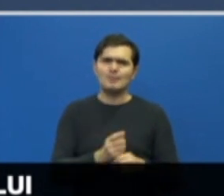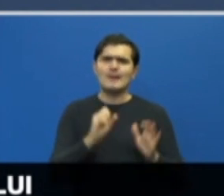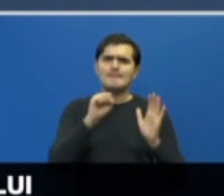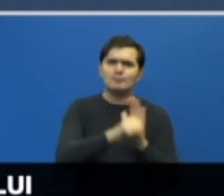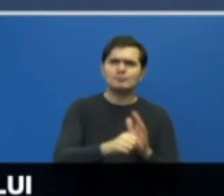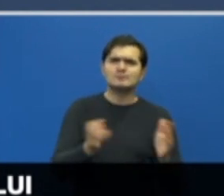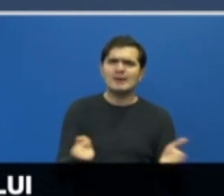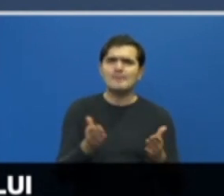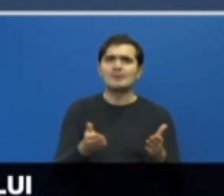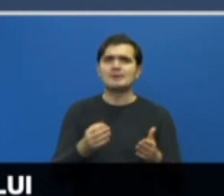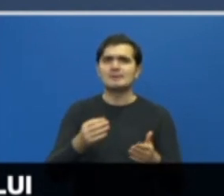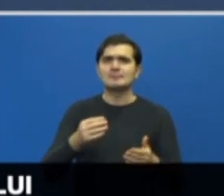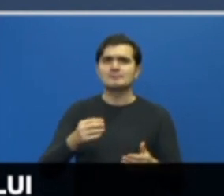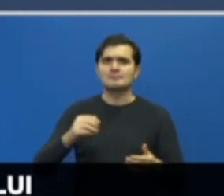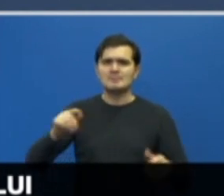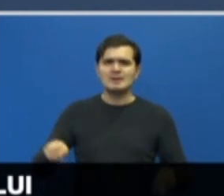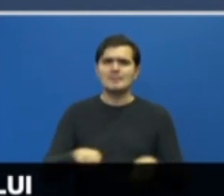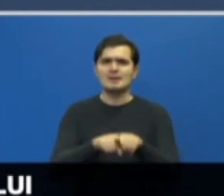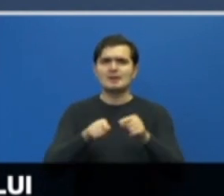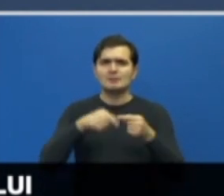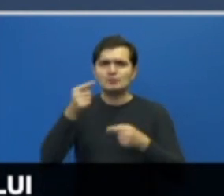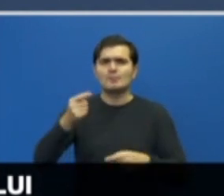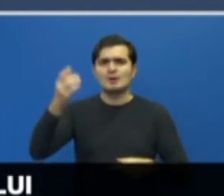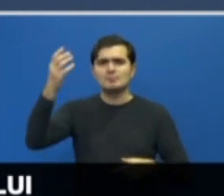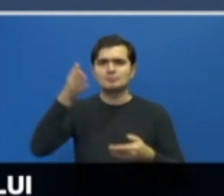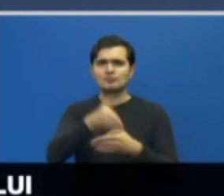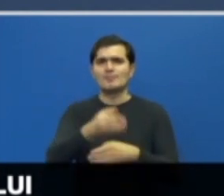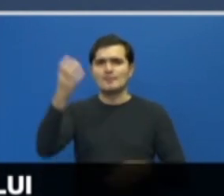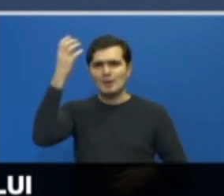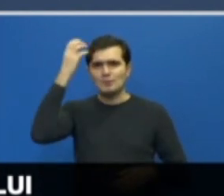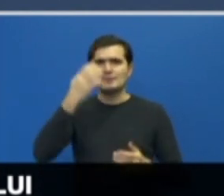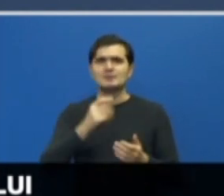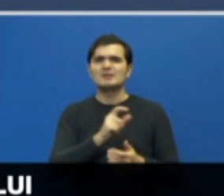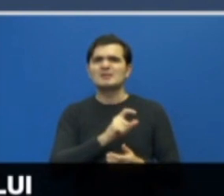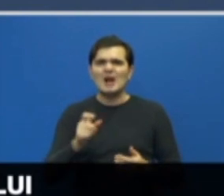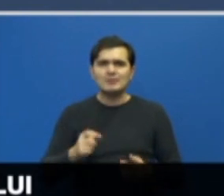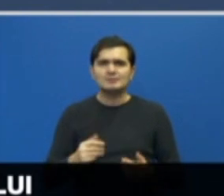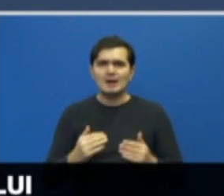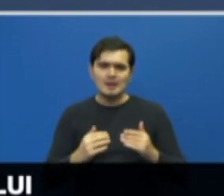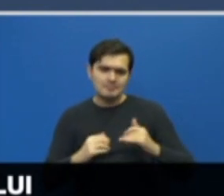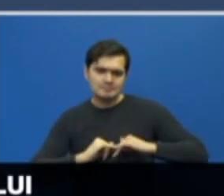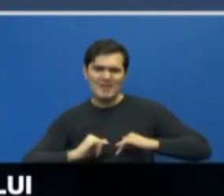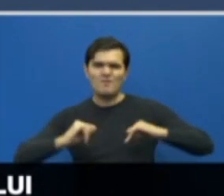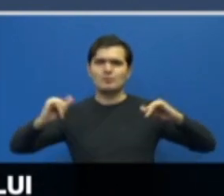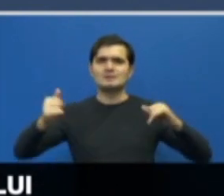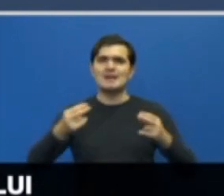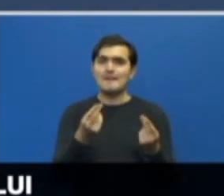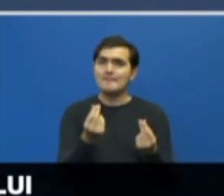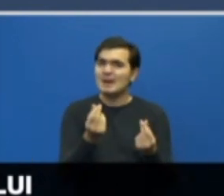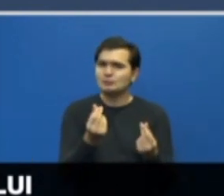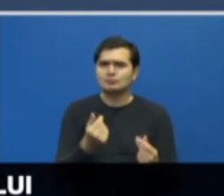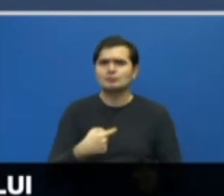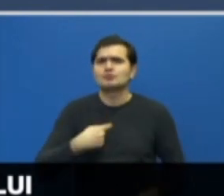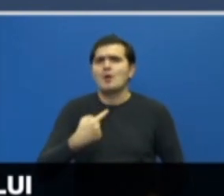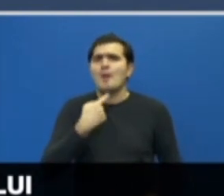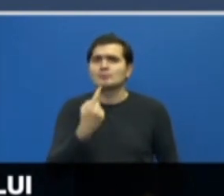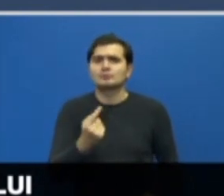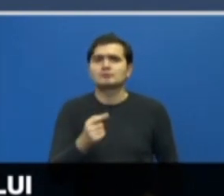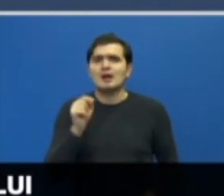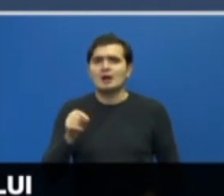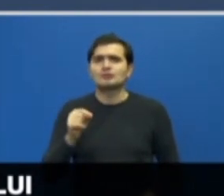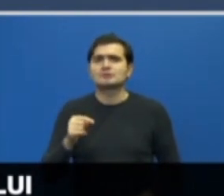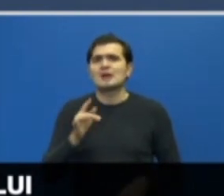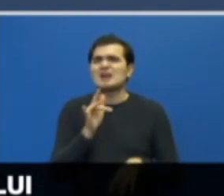înainte sau în ziua următoare intrării la guvernare, tocmai de evoluția prețurilor. Și am spus de atunci că nu este nimic altceva decât